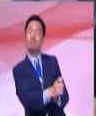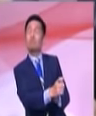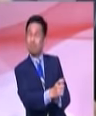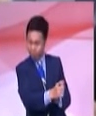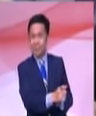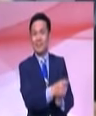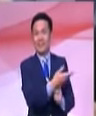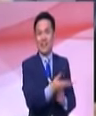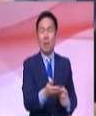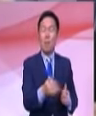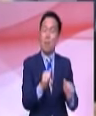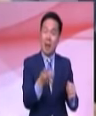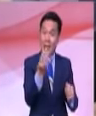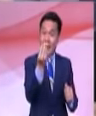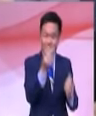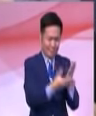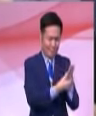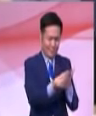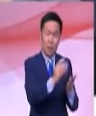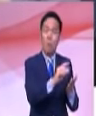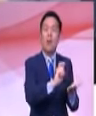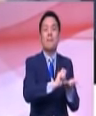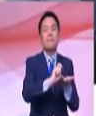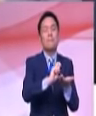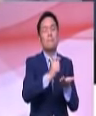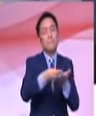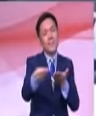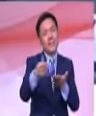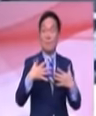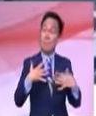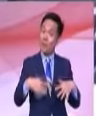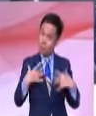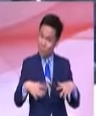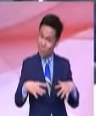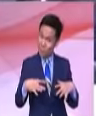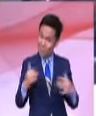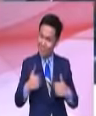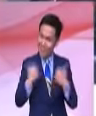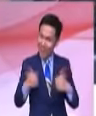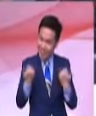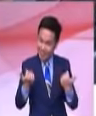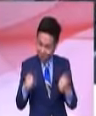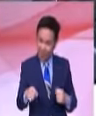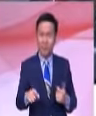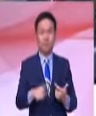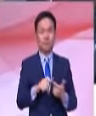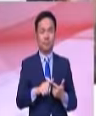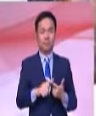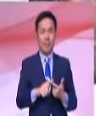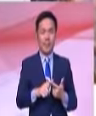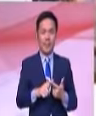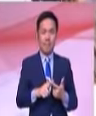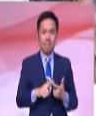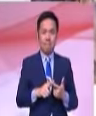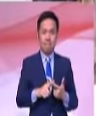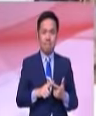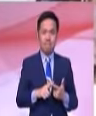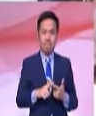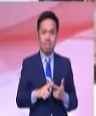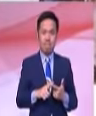boleh memilihlah pakaian yang boleh digunakan untuk raya nanti. Dan ia merupakan program ini merupakan